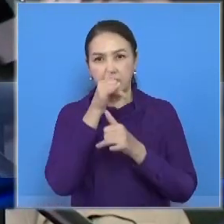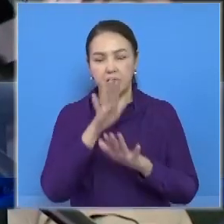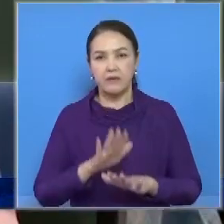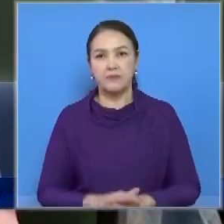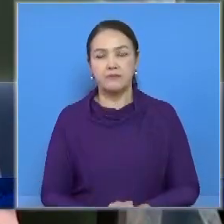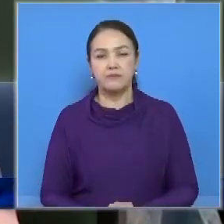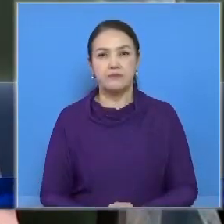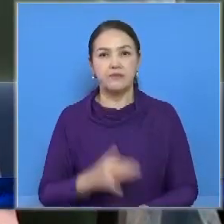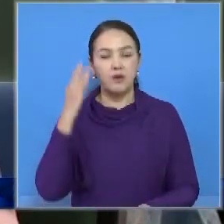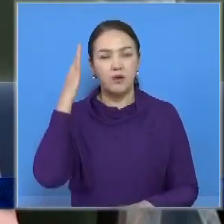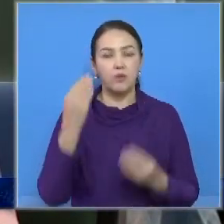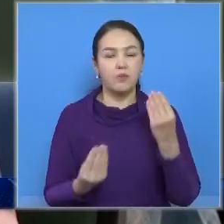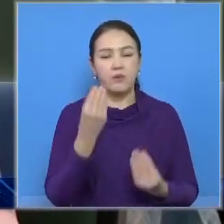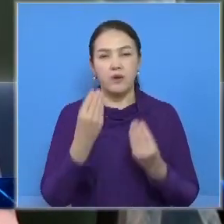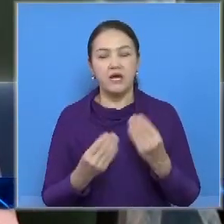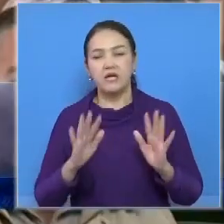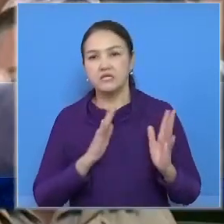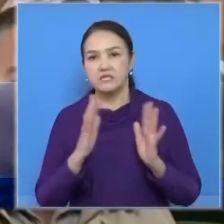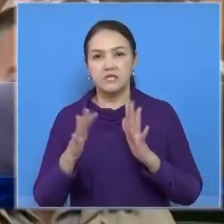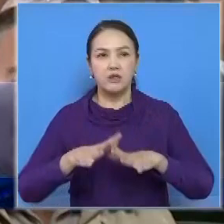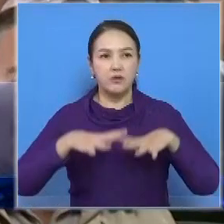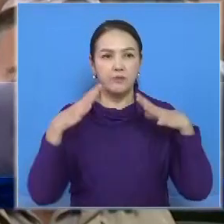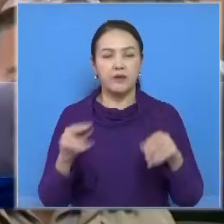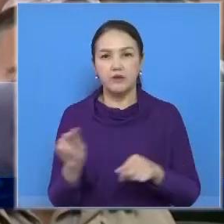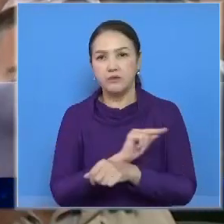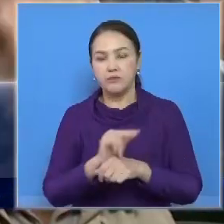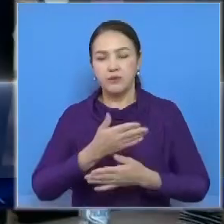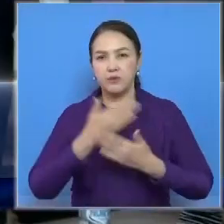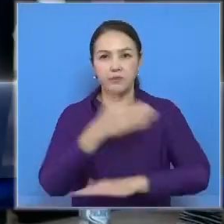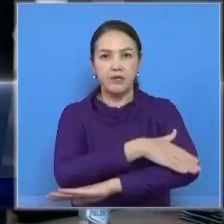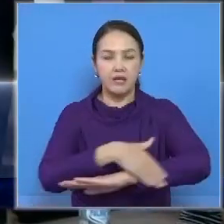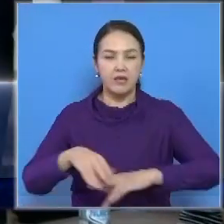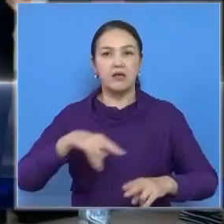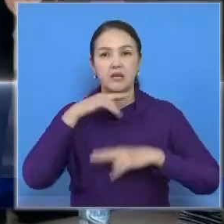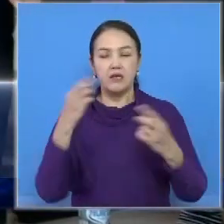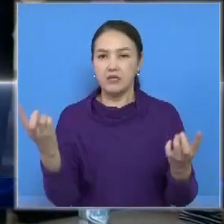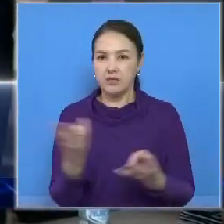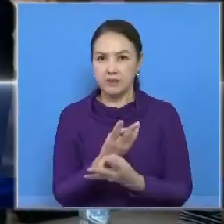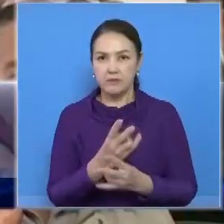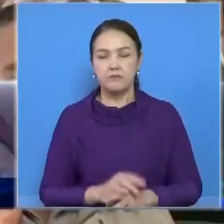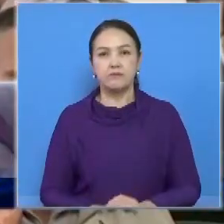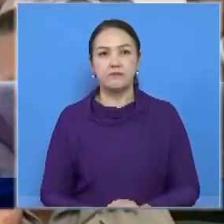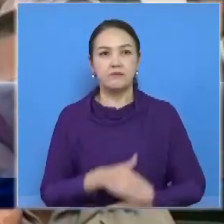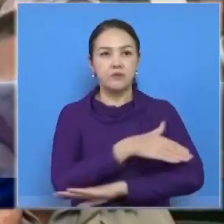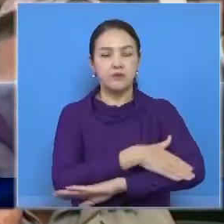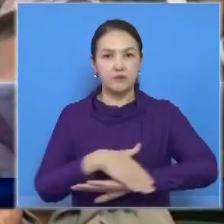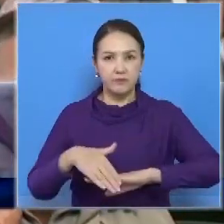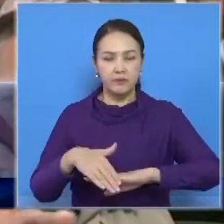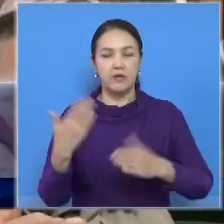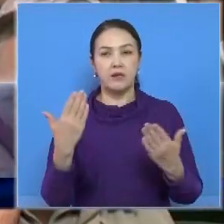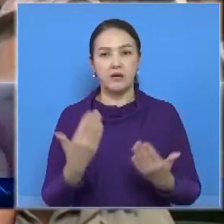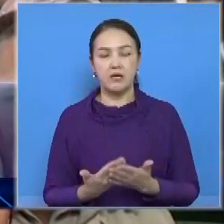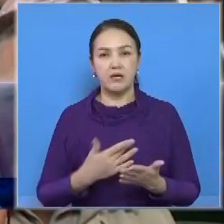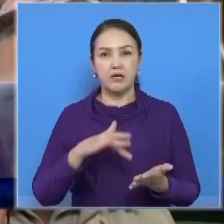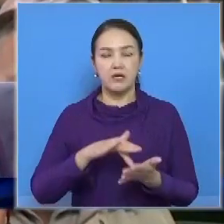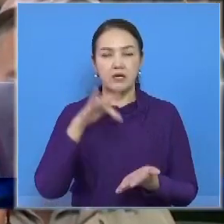болмау керек. Ойын алаңы мен құр саябақтың санын көбейткенше жөндеу көрмеген көшелерге мән берілсе дейді жұрт. Сол көшелерді білмейді. Бұл енді